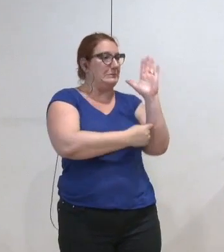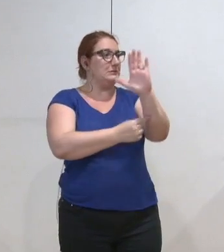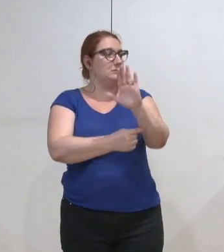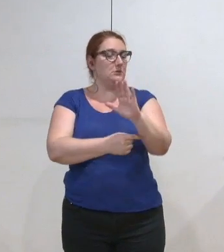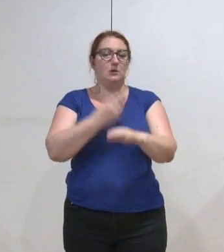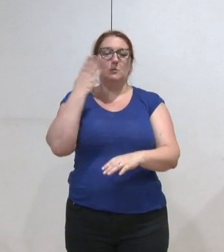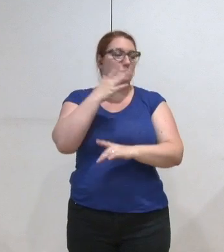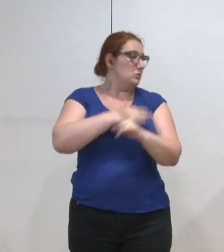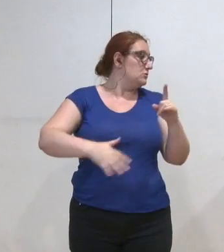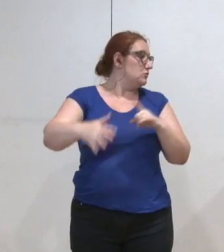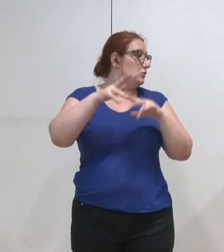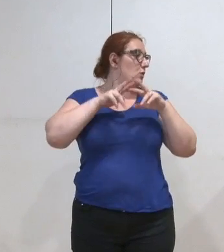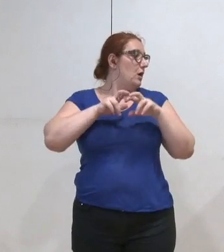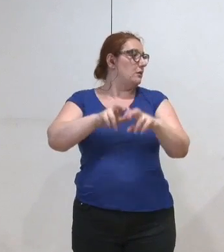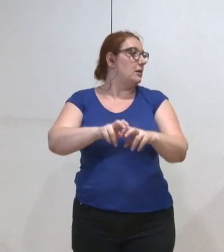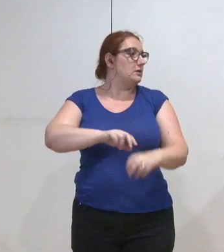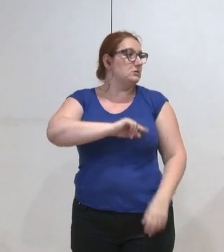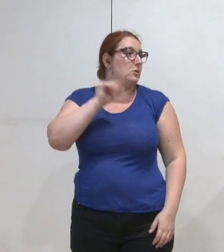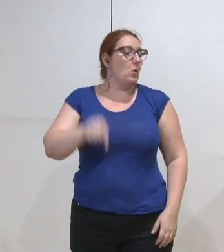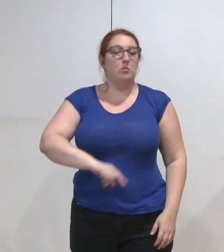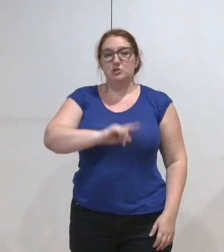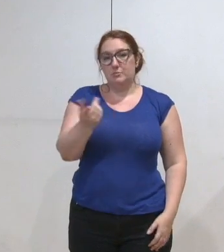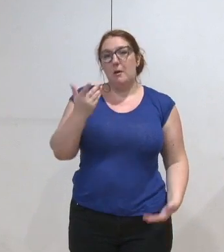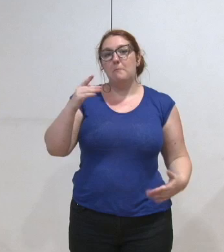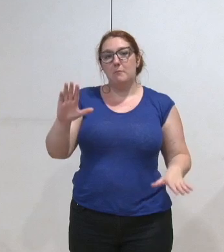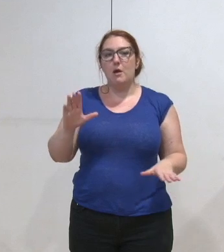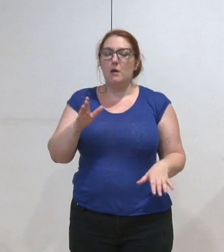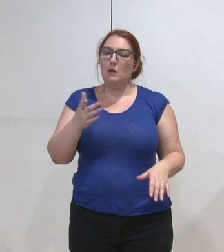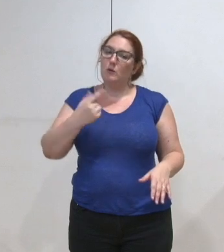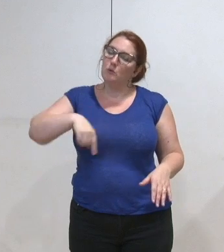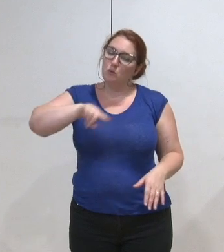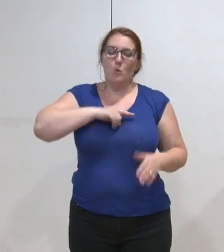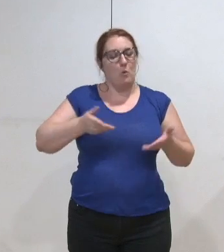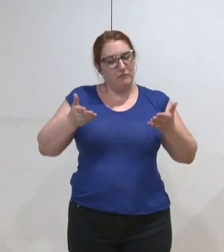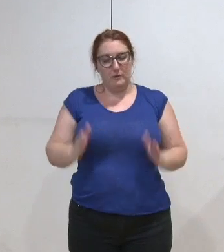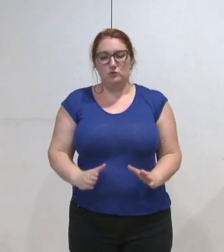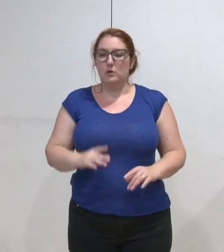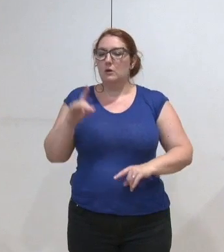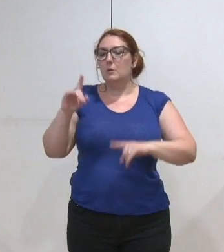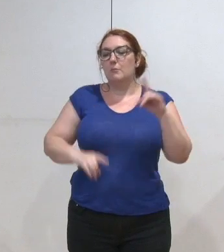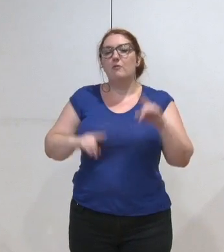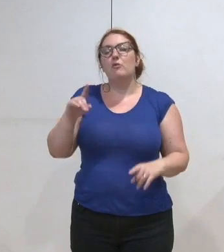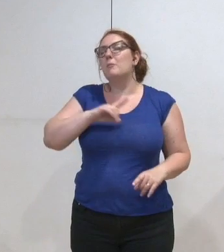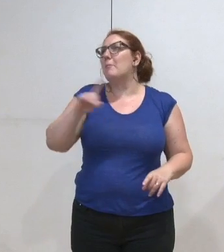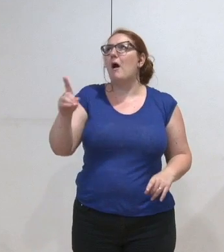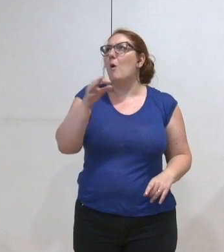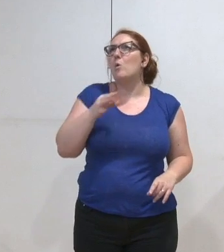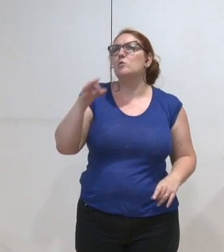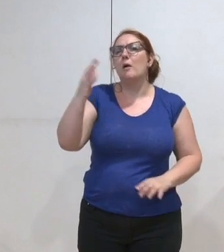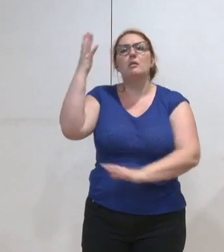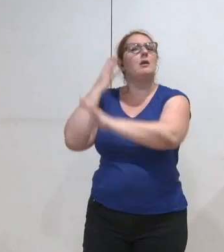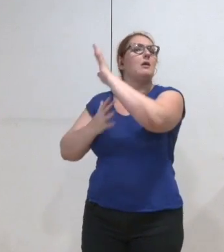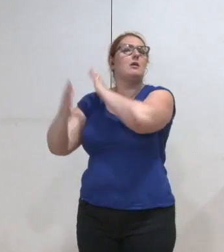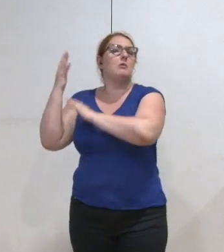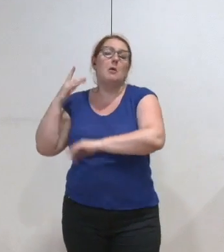ce n'est pas obligatoire mais nous faisons le choix je crois que ça a été fait parfois mais pas systématiquement dans le passé nous faisons le choix